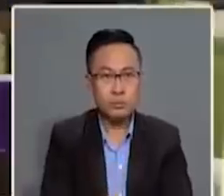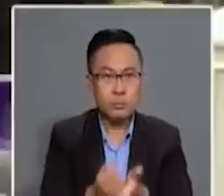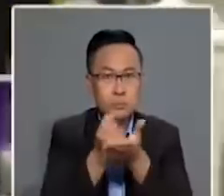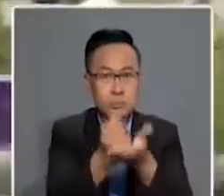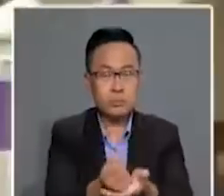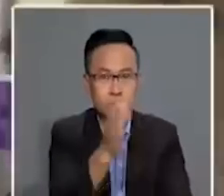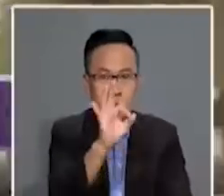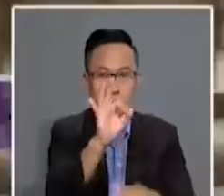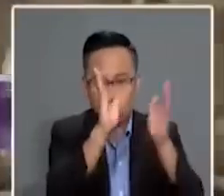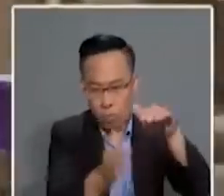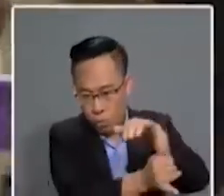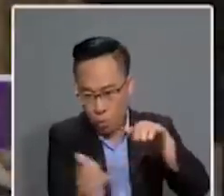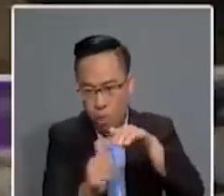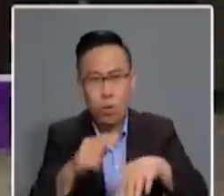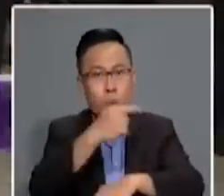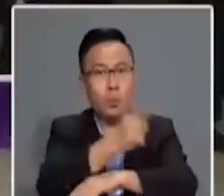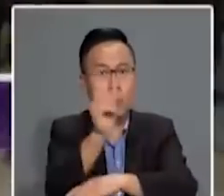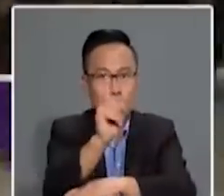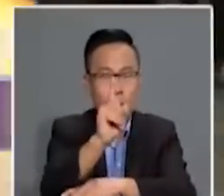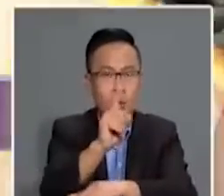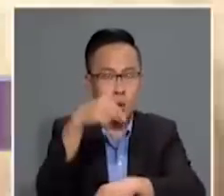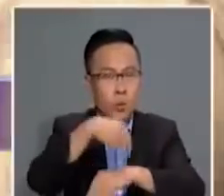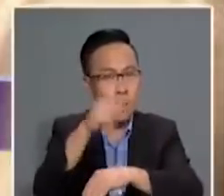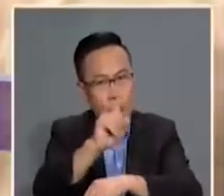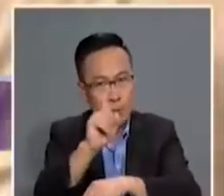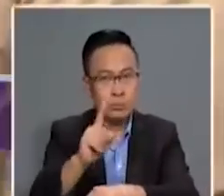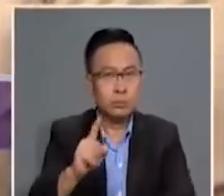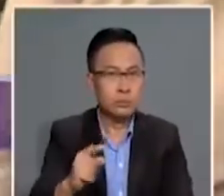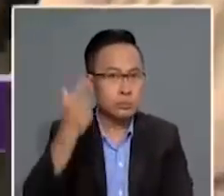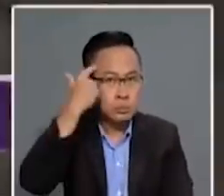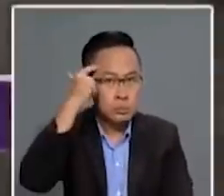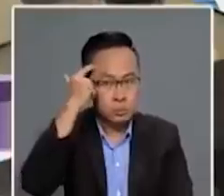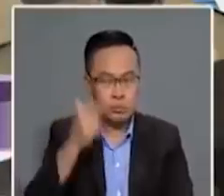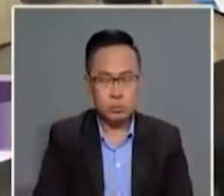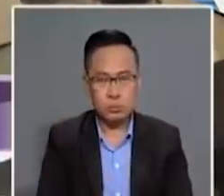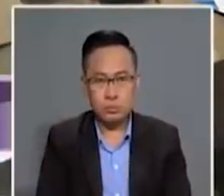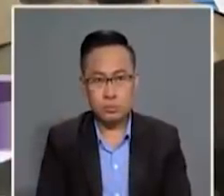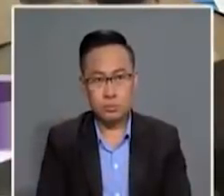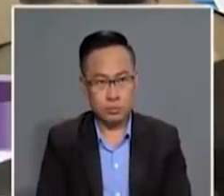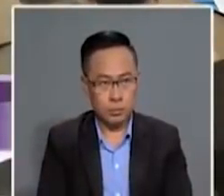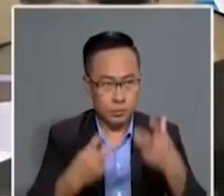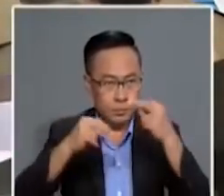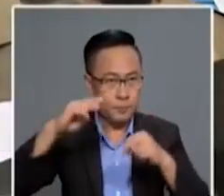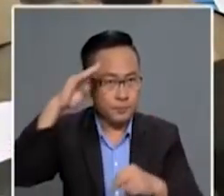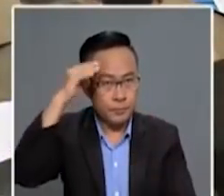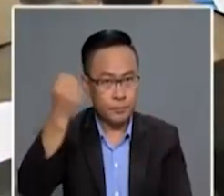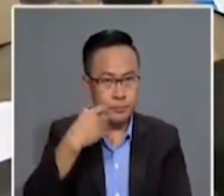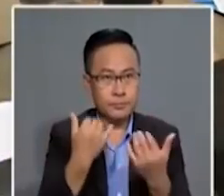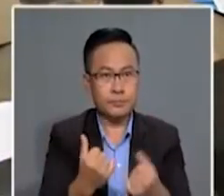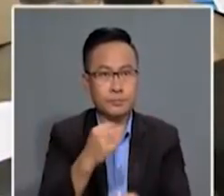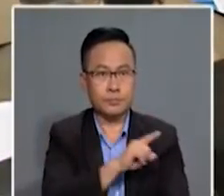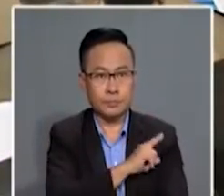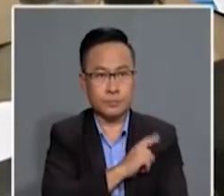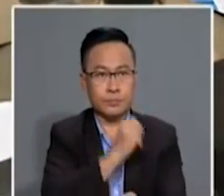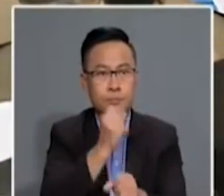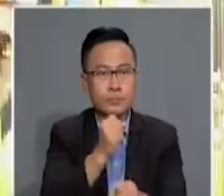เหลือเด็กๆทีมหมูป่าที่ติดในถ้ำหลวงอีก9คนที่เหลือนั้นออกมาได้เมื่อไหร่นะท่านบอกแต่เพียงว่าเรื่องนี้มีรัฐมนตรีที่รับ